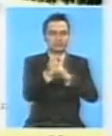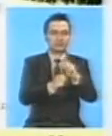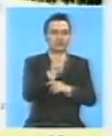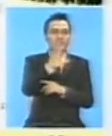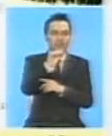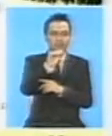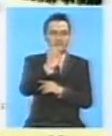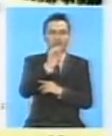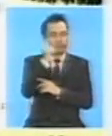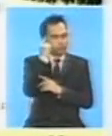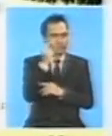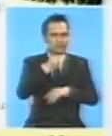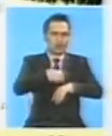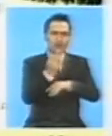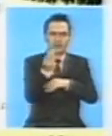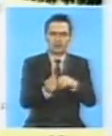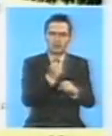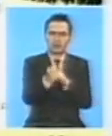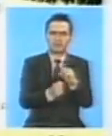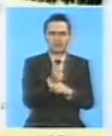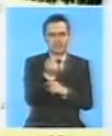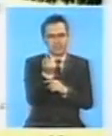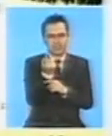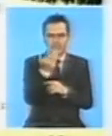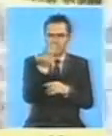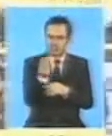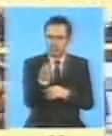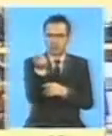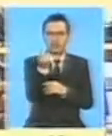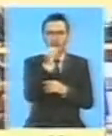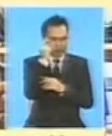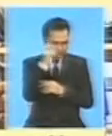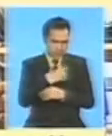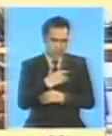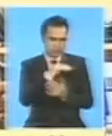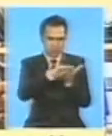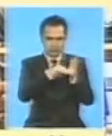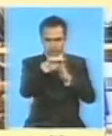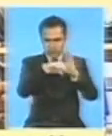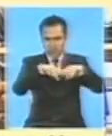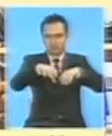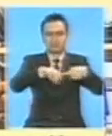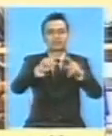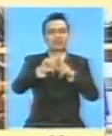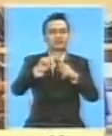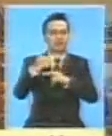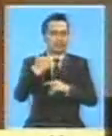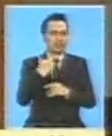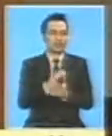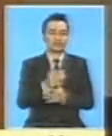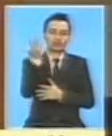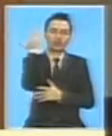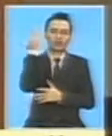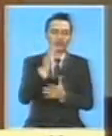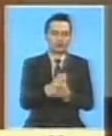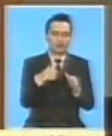เหลือเวลาไม่เท่าไหร่แล้วนะครับอีกปีเสร็จๆนะวันนี้เราต้องเริ่มเตรียมการวันนี้เราก็ได้เอาสิ่งที่ค้างคาสิ่